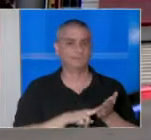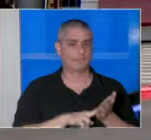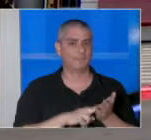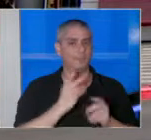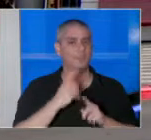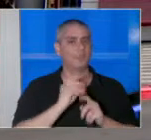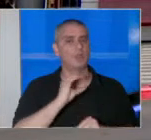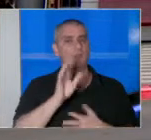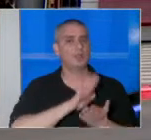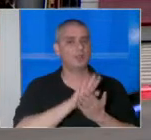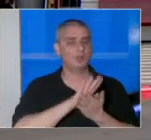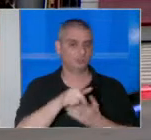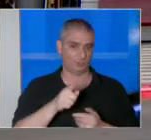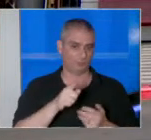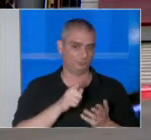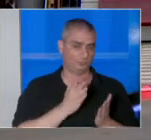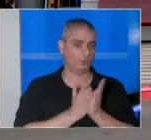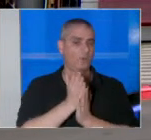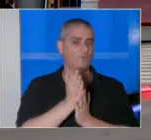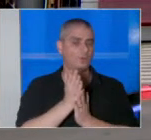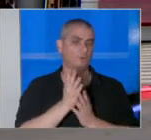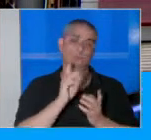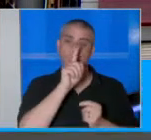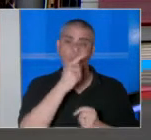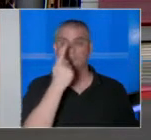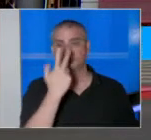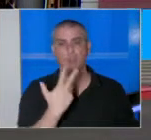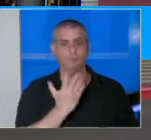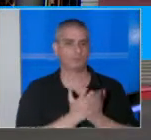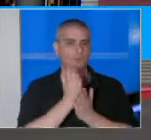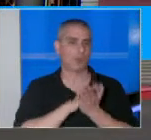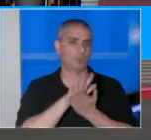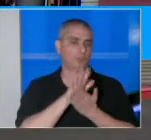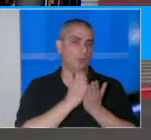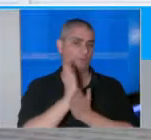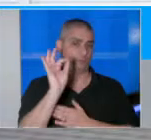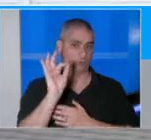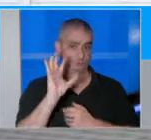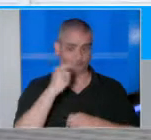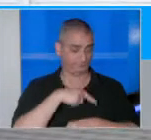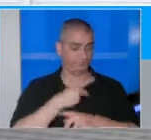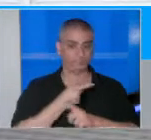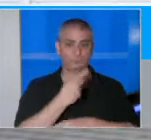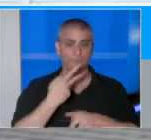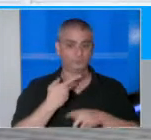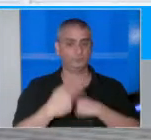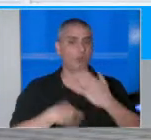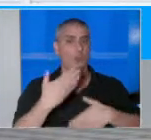לאיזשהו מענק הוצאות קבועות שמכסה אולי שליש מההוצאות הקבועות שלהם. עכשיו, ככל שעוברים החודשים